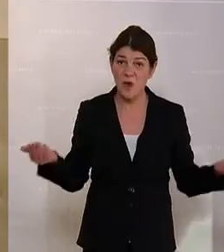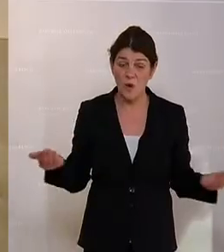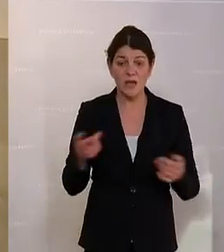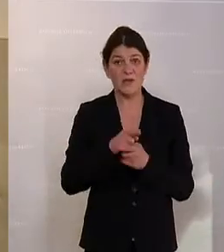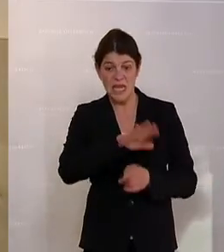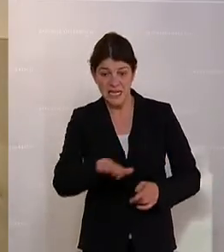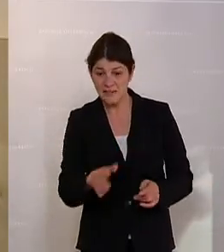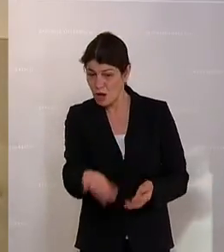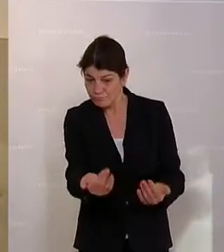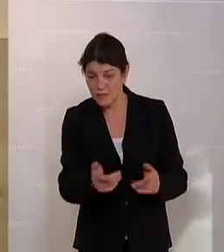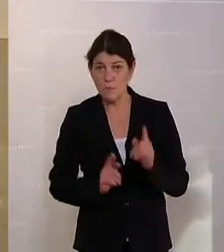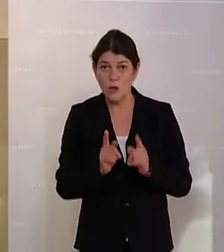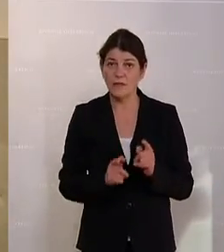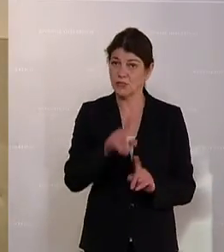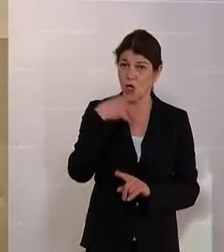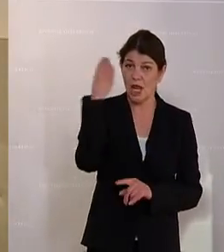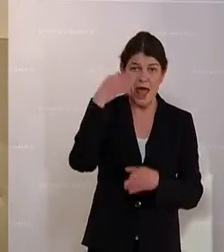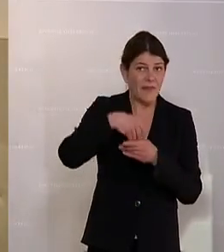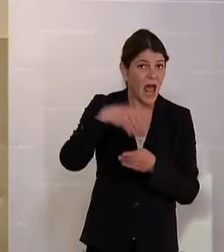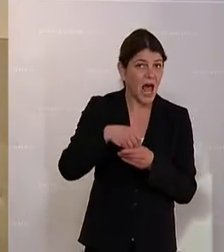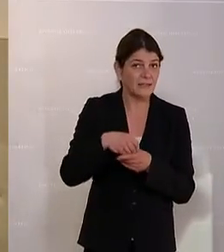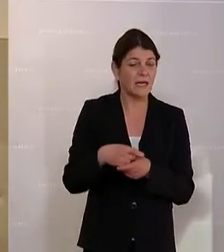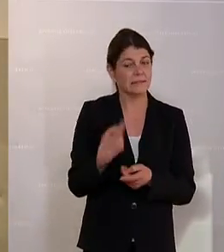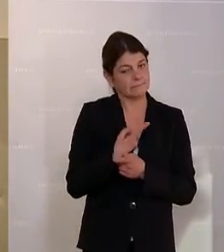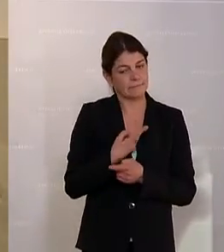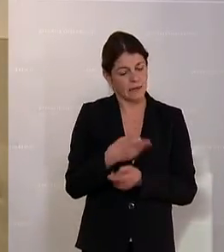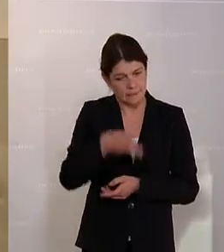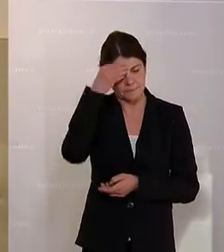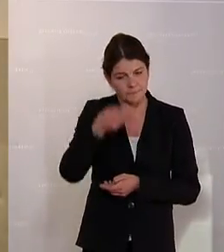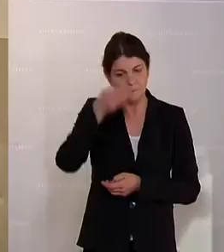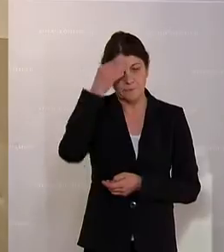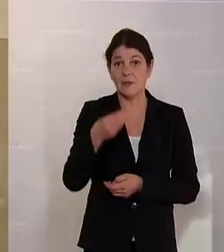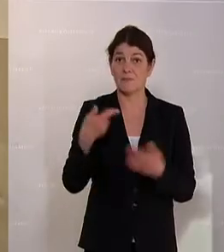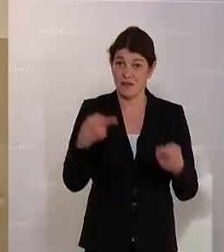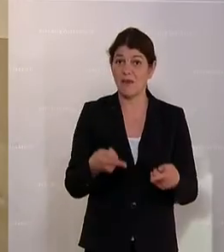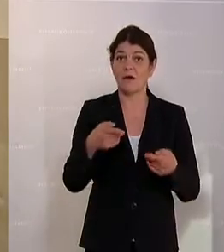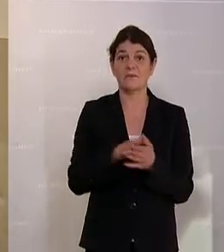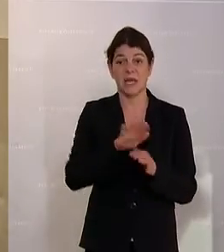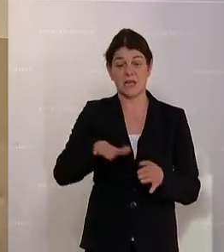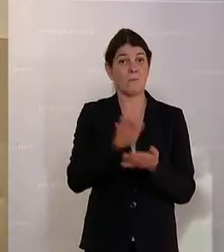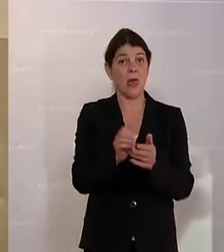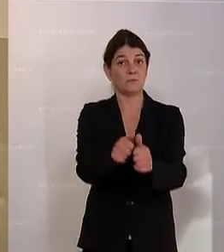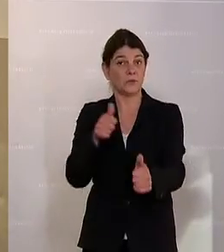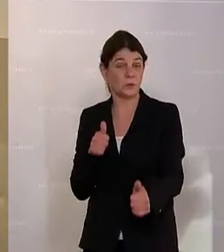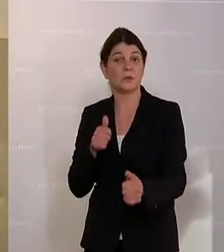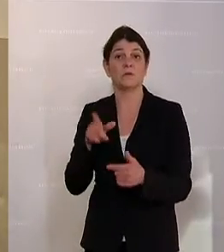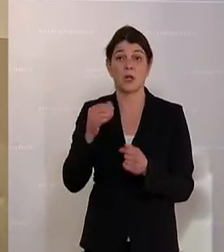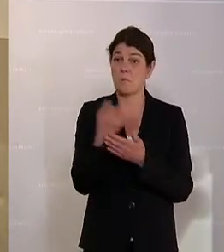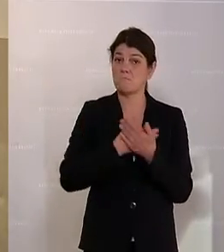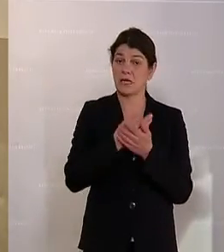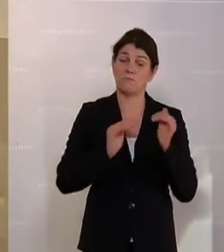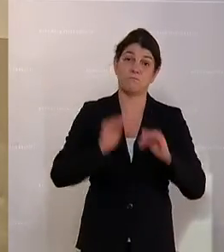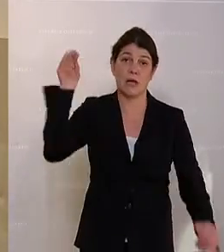zu motivieren, Lerninhalte anzueignen, dort bleiben sie zurück und damit öffnet sich die